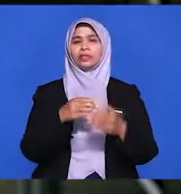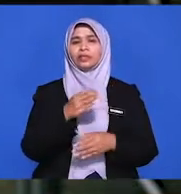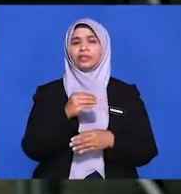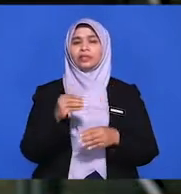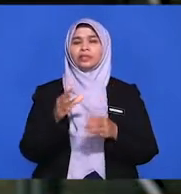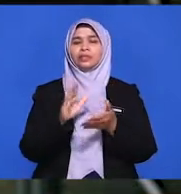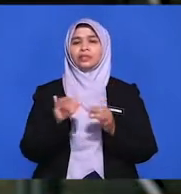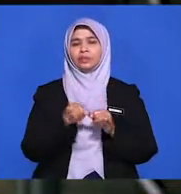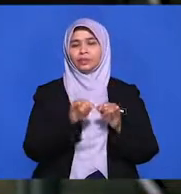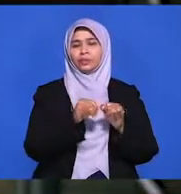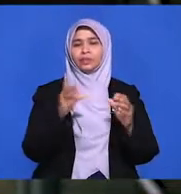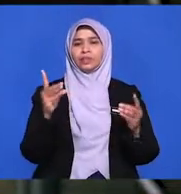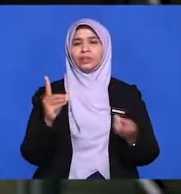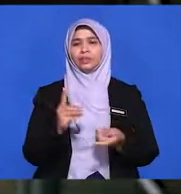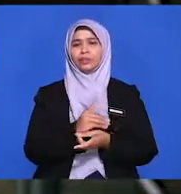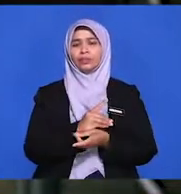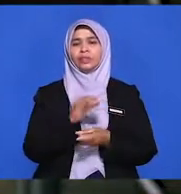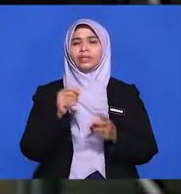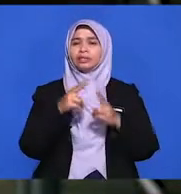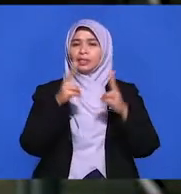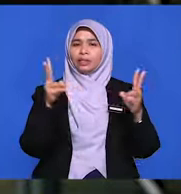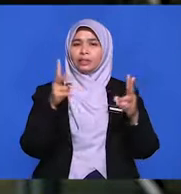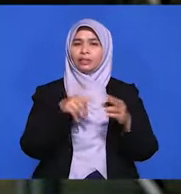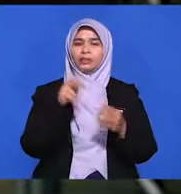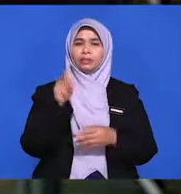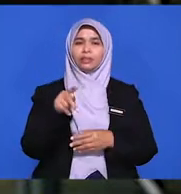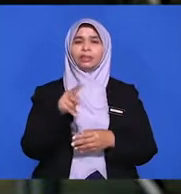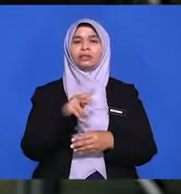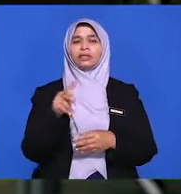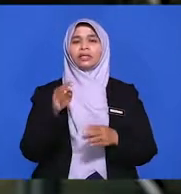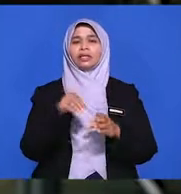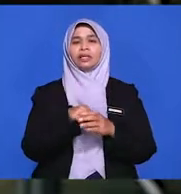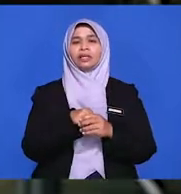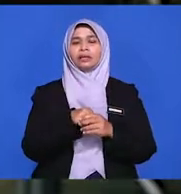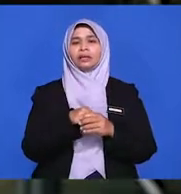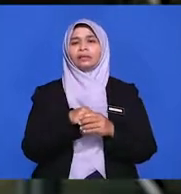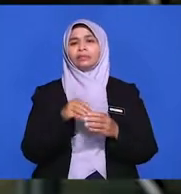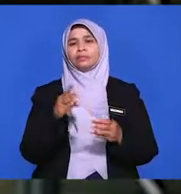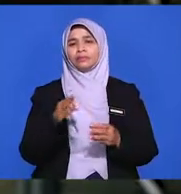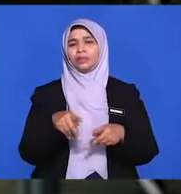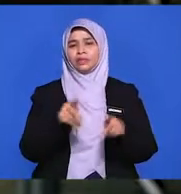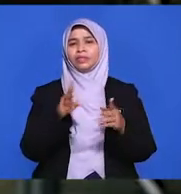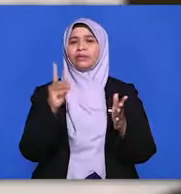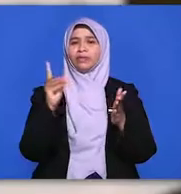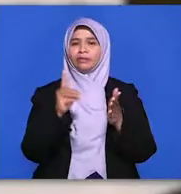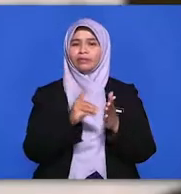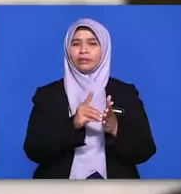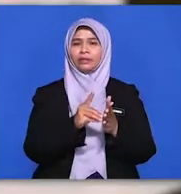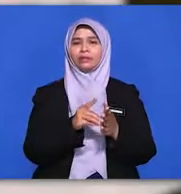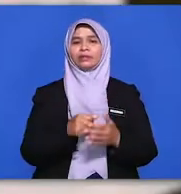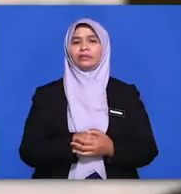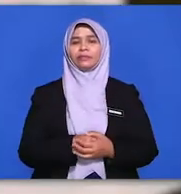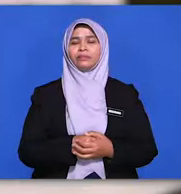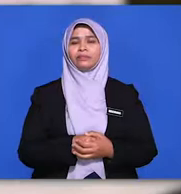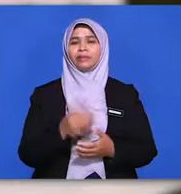merupakan dokumen yang amat diperlukan dalam proses pendaftaran paten bagi sesuatu produk. Mari